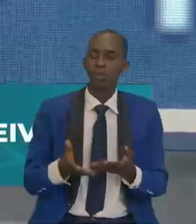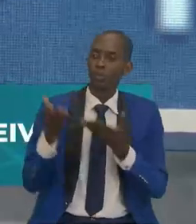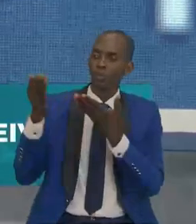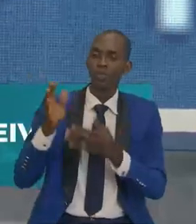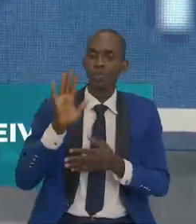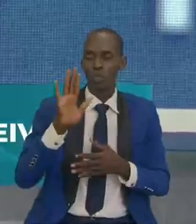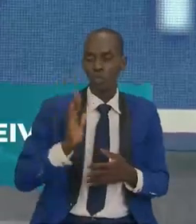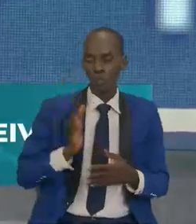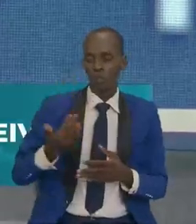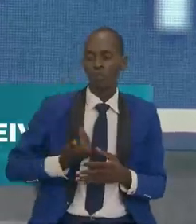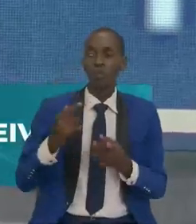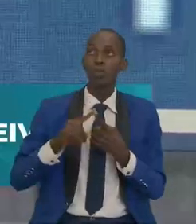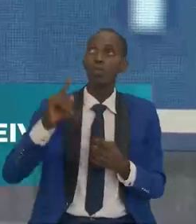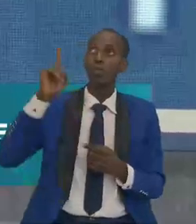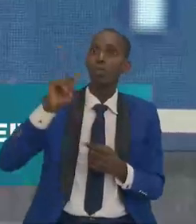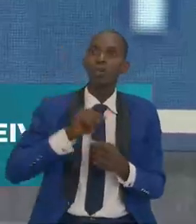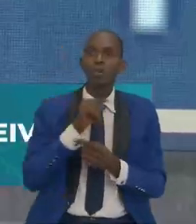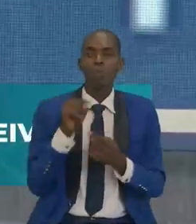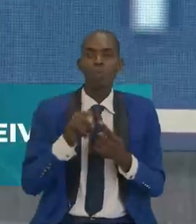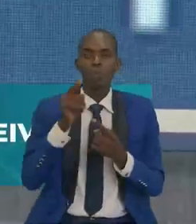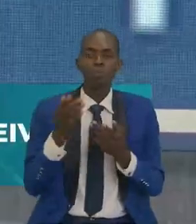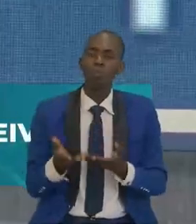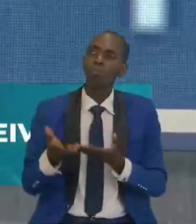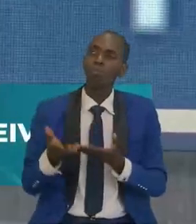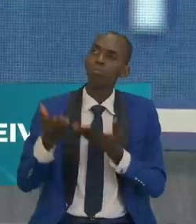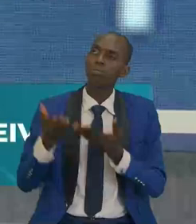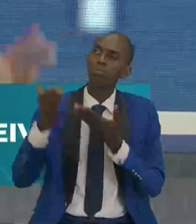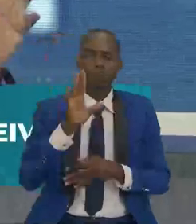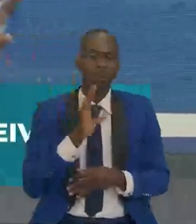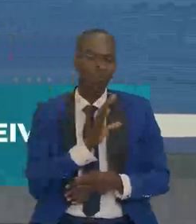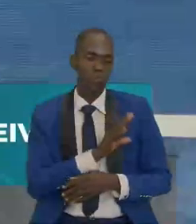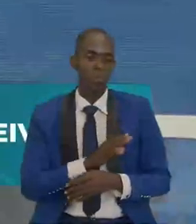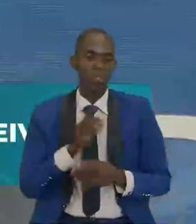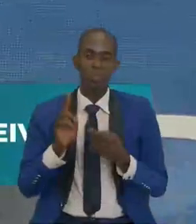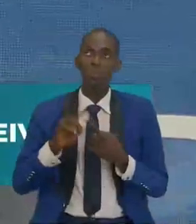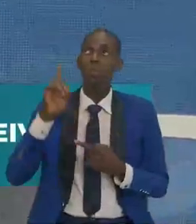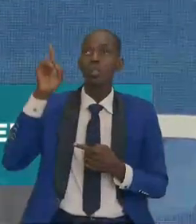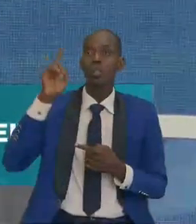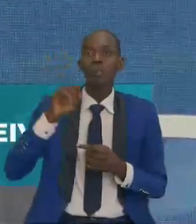lorsque tu lui présentes ton âme, lorsque tu lui présentes ton caractère,